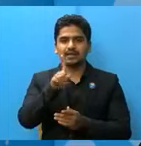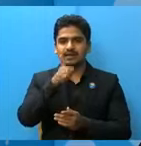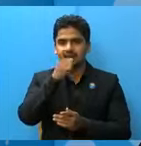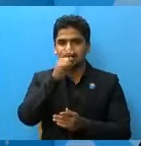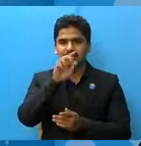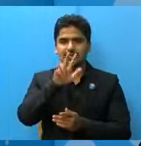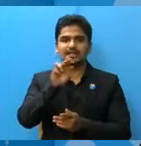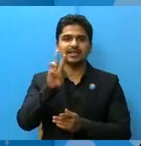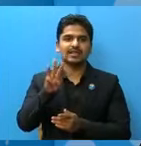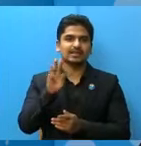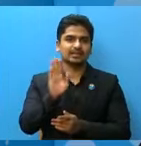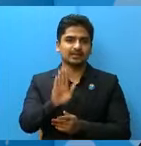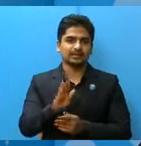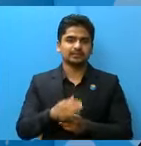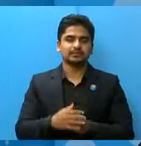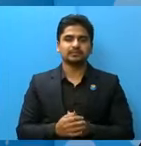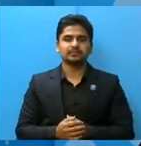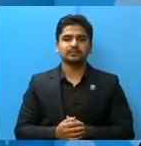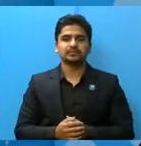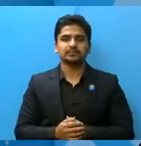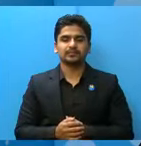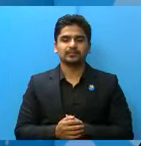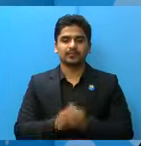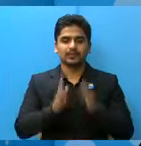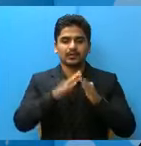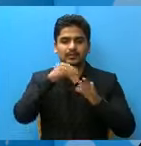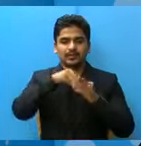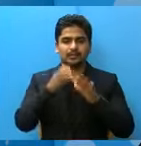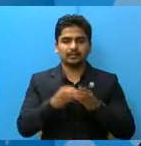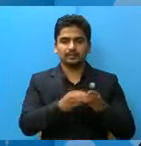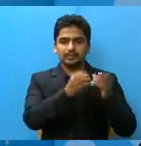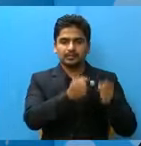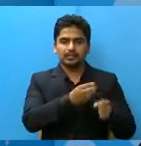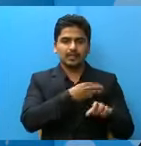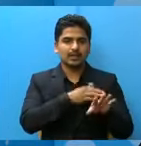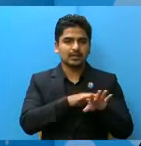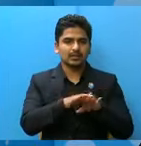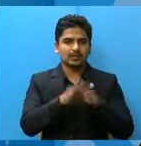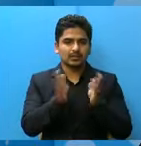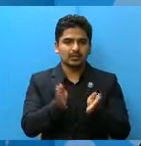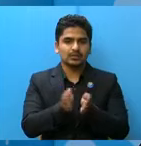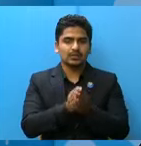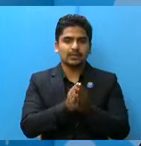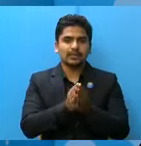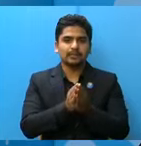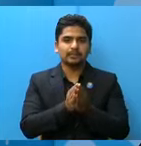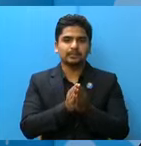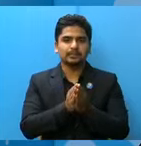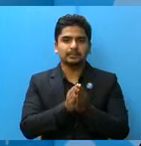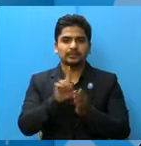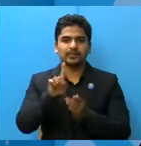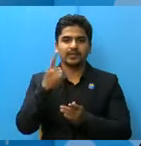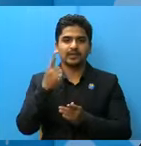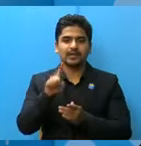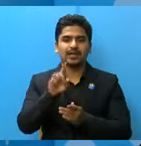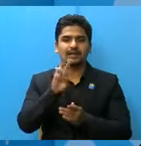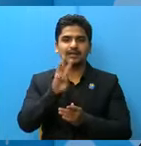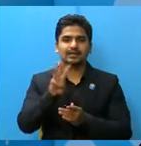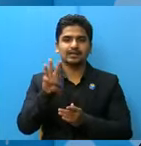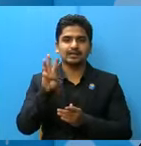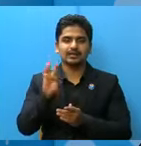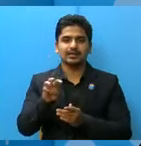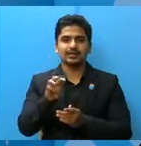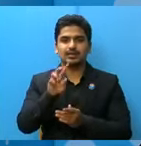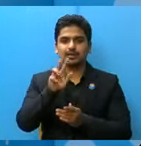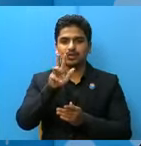सं त्रीयाची छाँ ग्रॉर्टिकर में बसका बेगधी आरूको जम्मा संख्या एक लाख तिस और